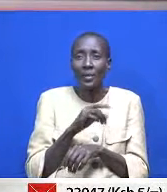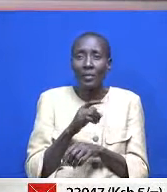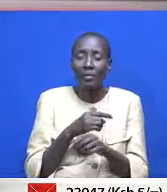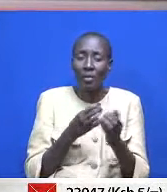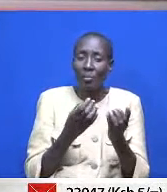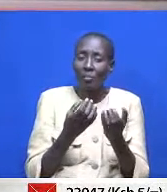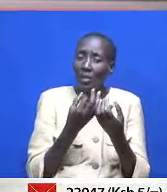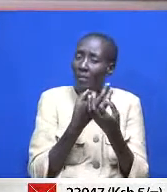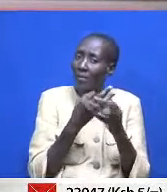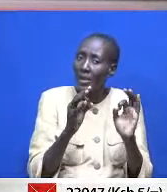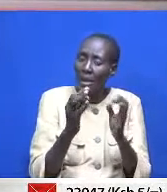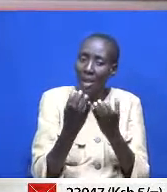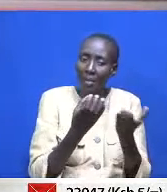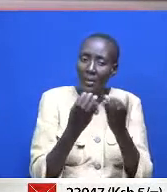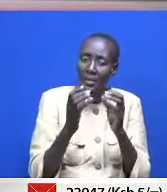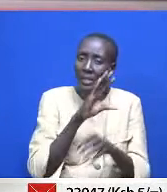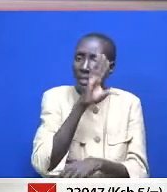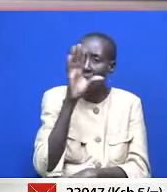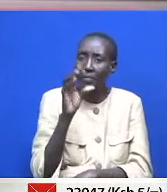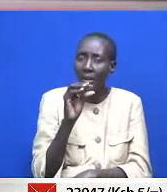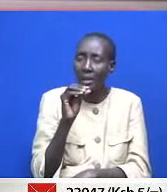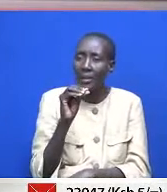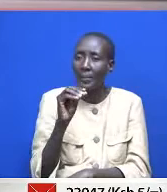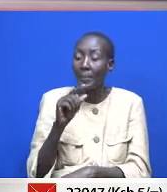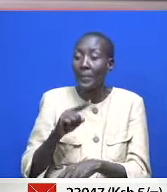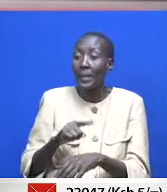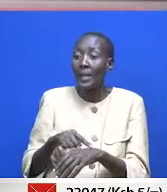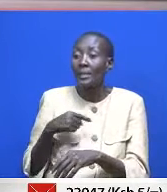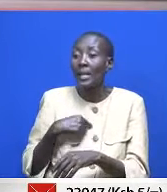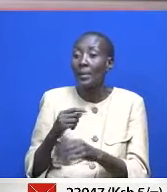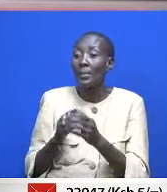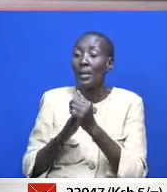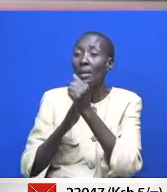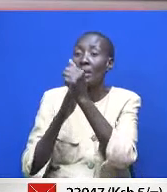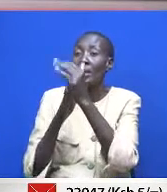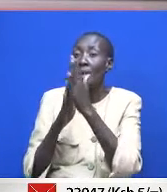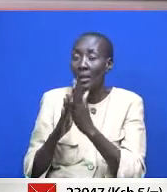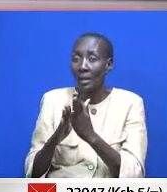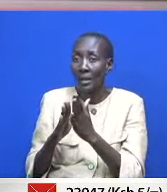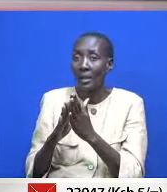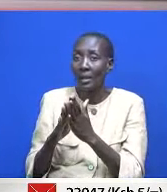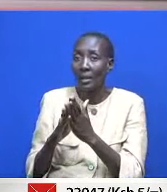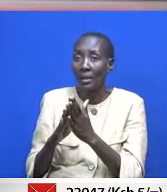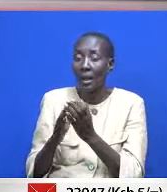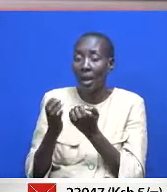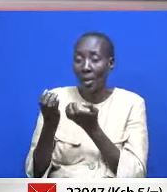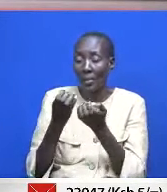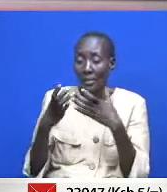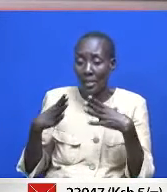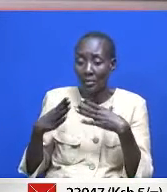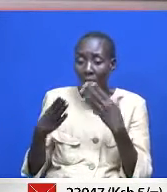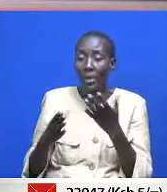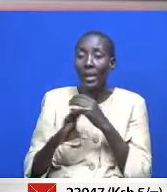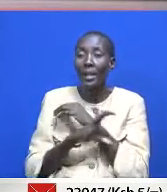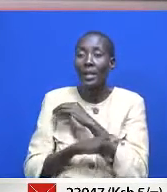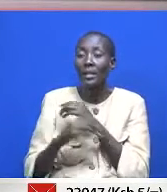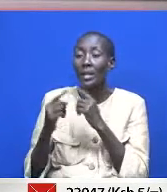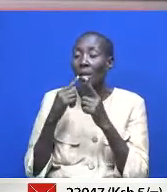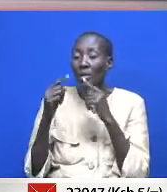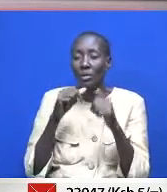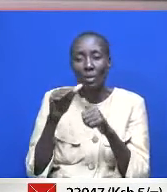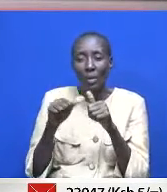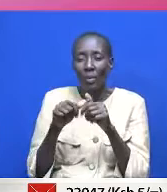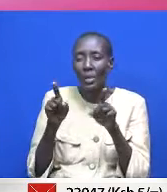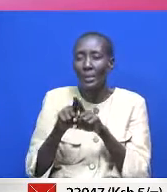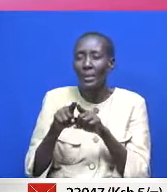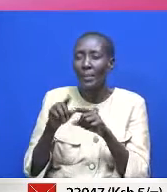huru Afrika? Katika muda ambayo nilikuwa kiongozi ya kongamano la wafanyabiashara hapa nchini, niliongea hiyo jambo mara nyingi sana.